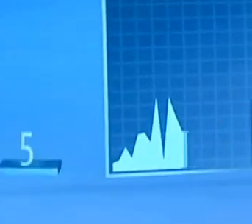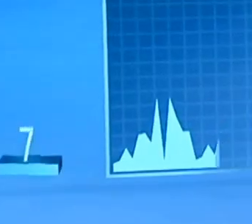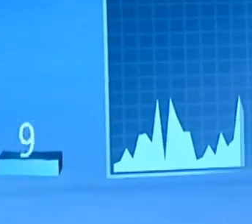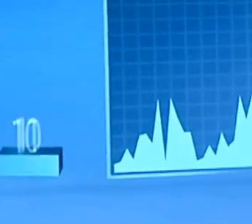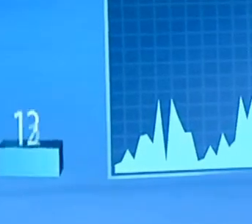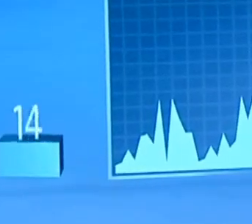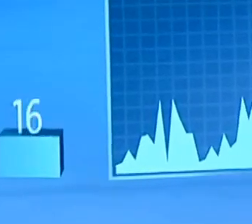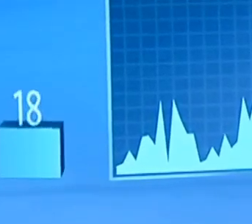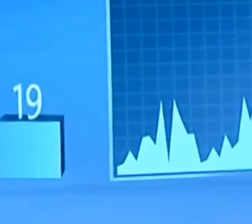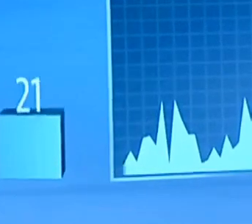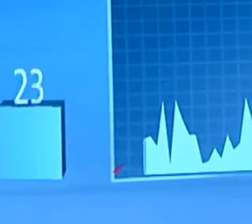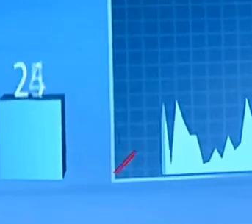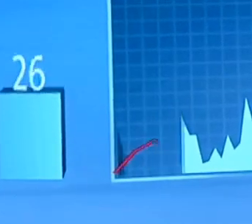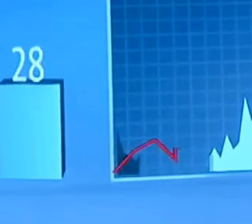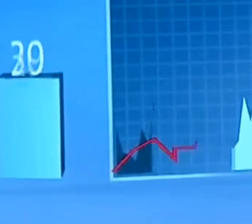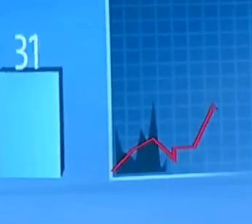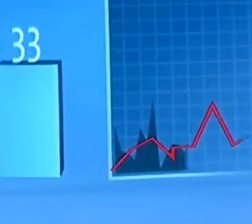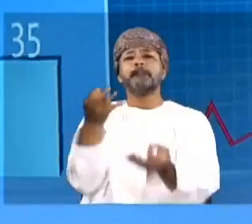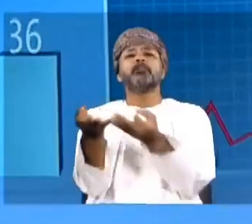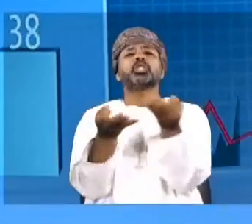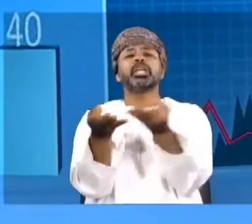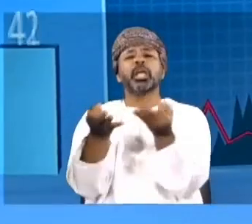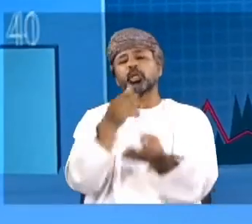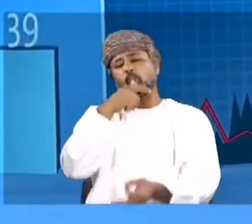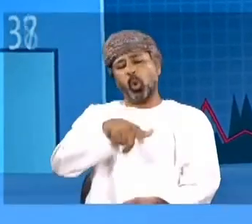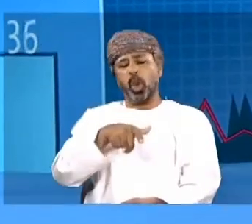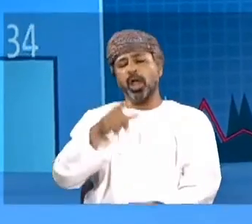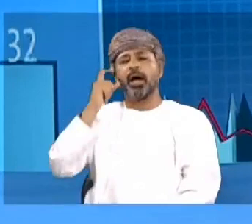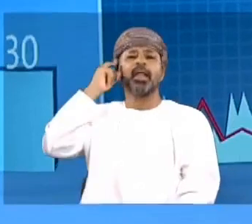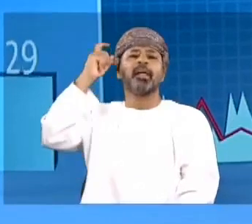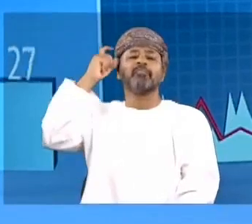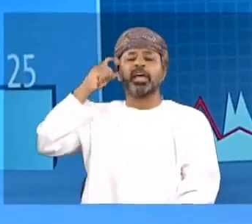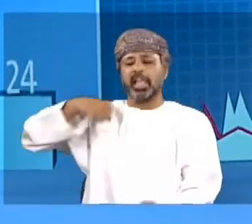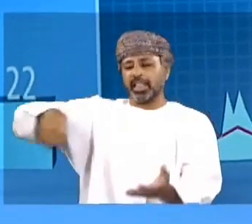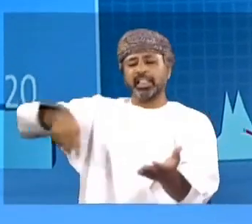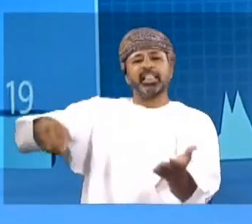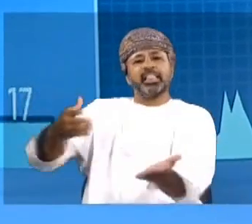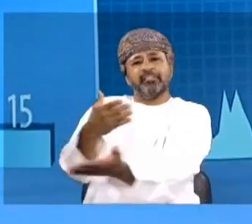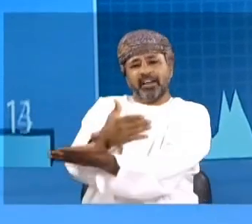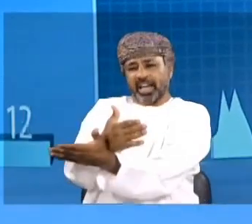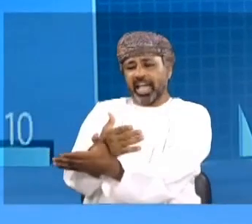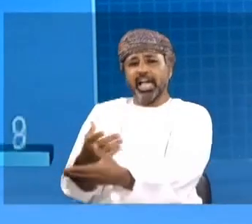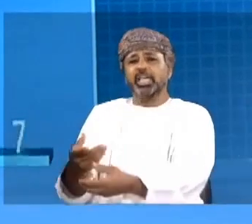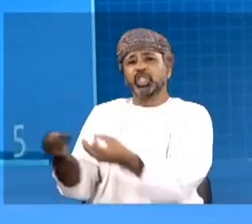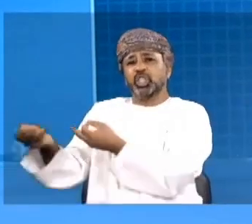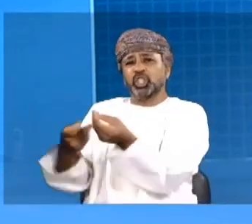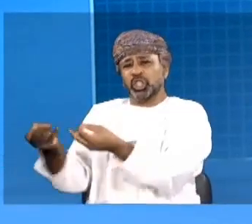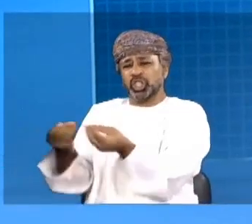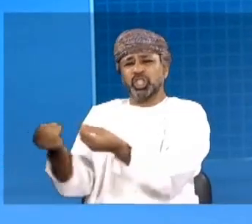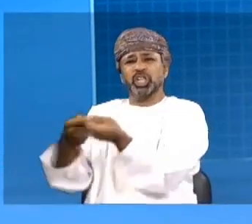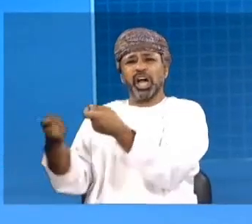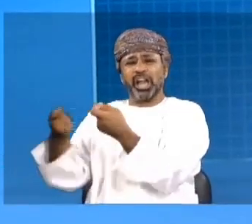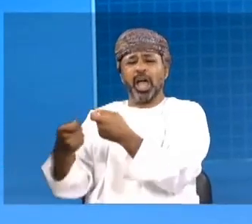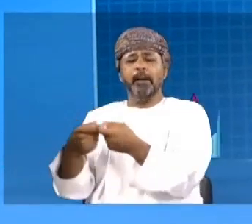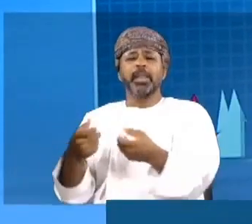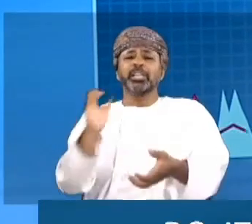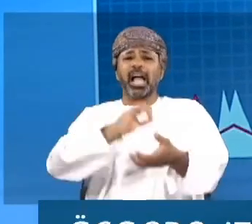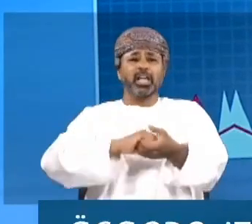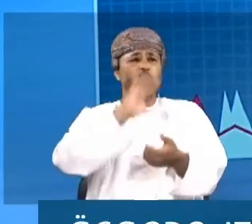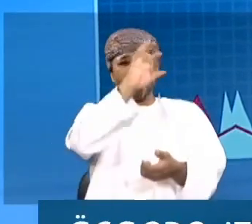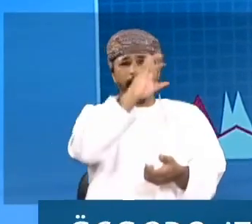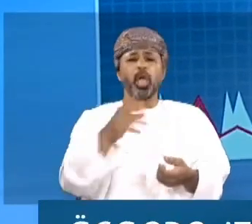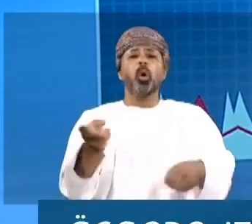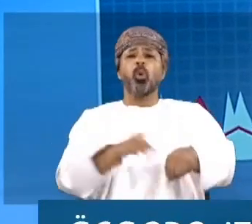أعربت المستشارة الألمانية أنجيلا ميركل مجدداً رفضها توقيع اتفاقية التجارة بين الاتحاد الأوروبي والسوق المشتركة